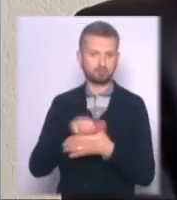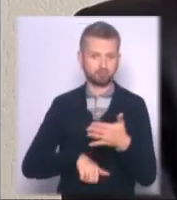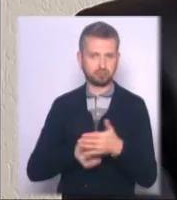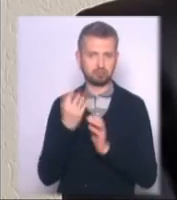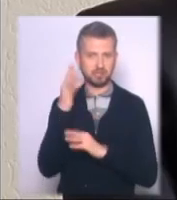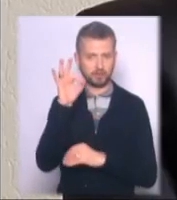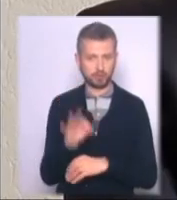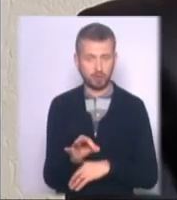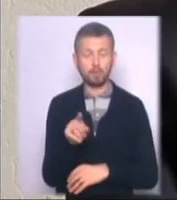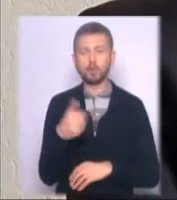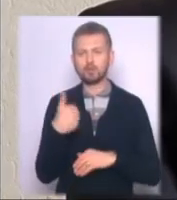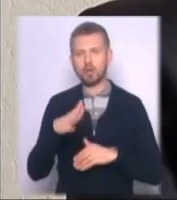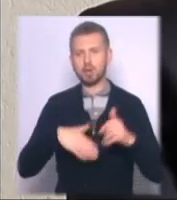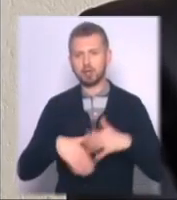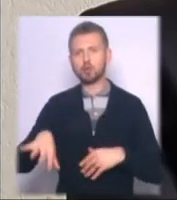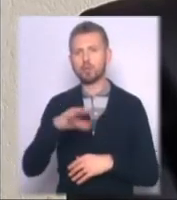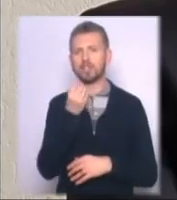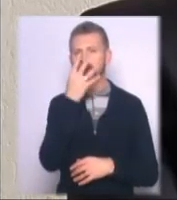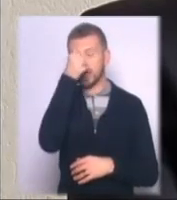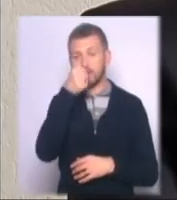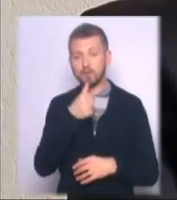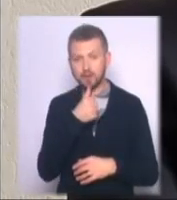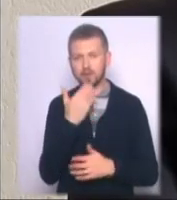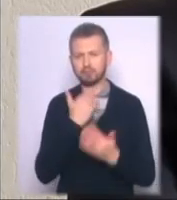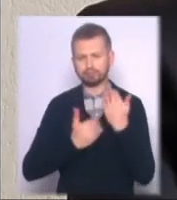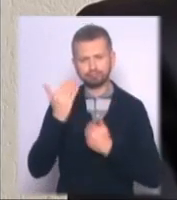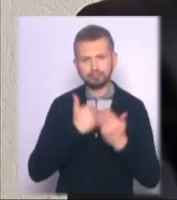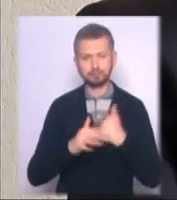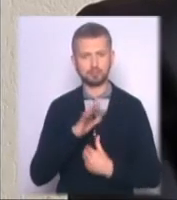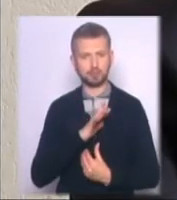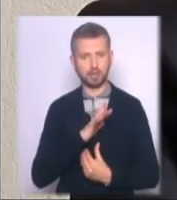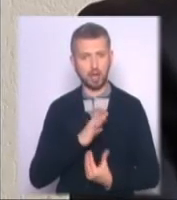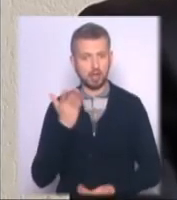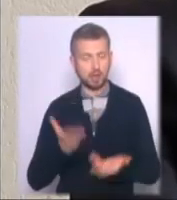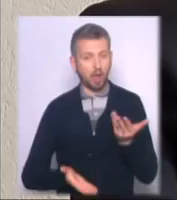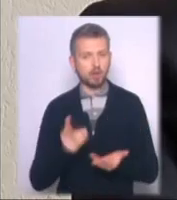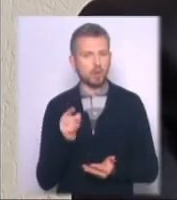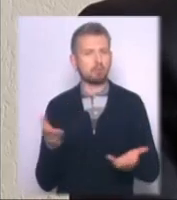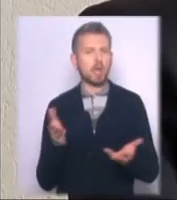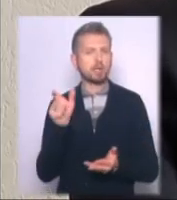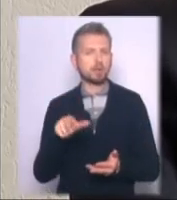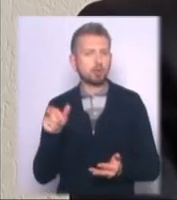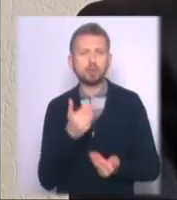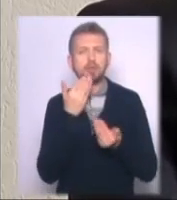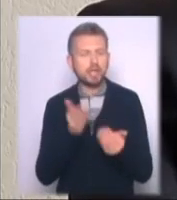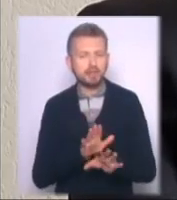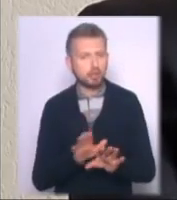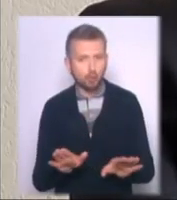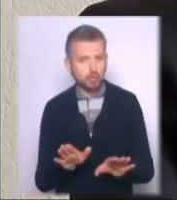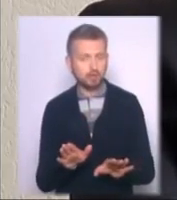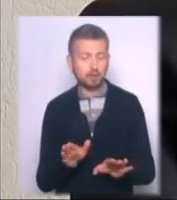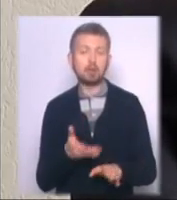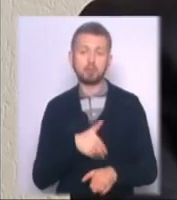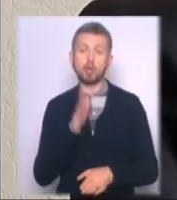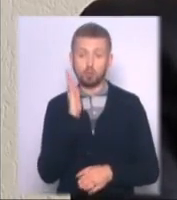кошти, вони вже практично всі в квітні до нас так чи інакше звернулися. Якщо там якісь люди не звернулися, то, в принципі, ми